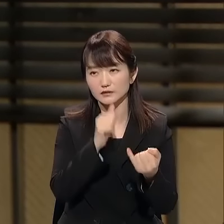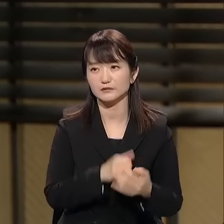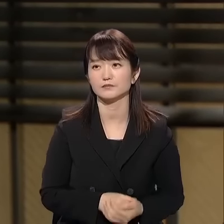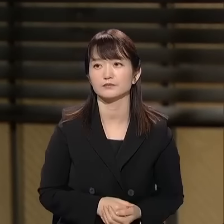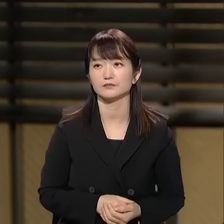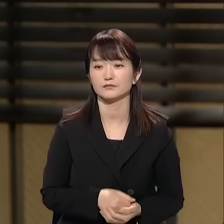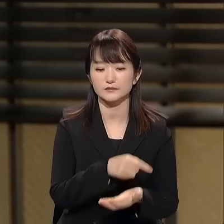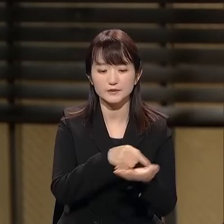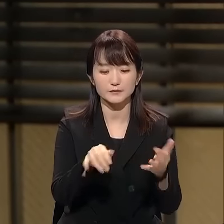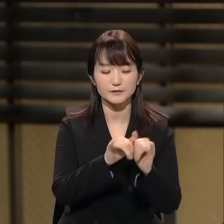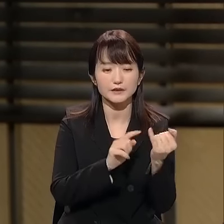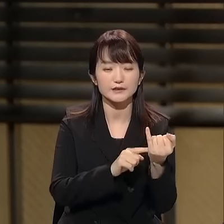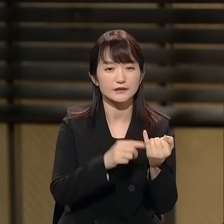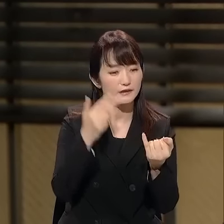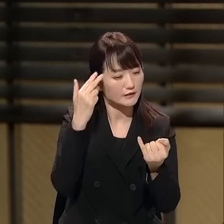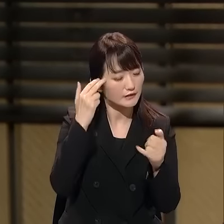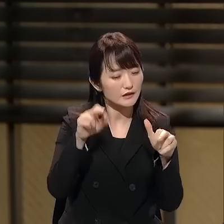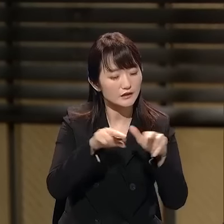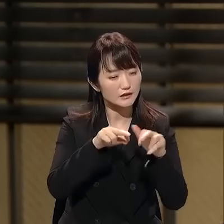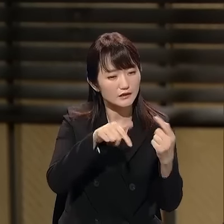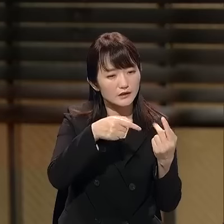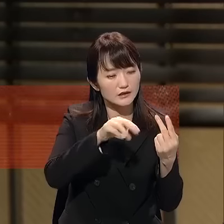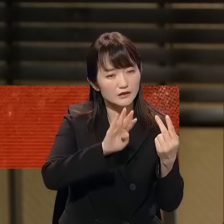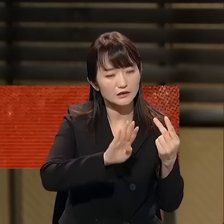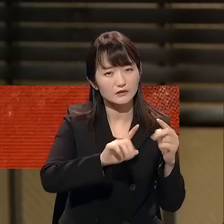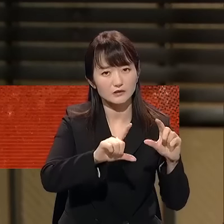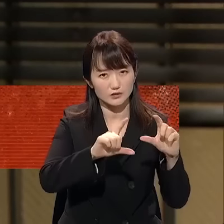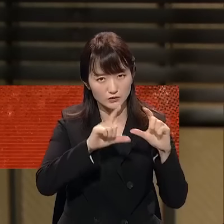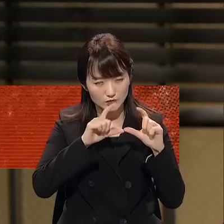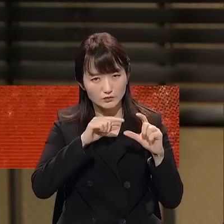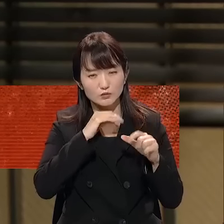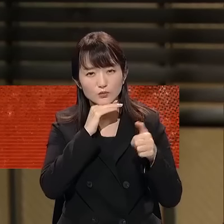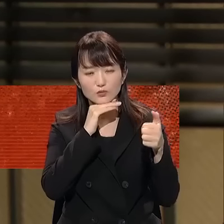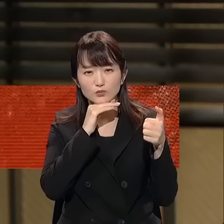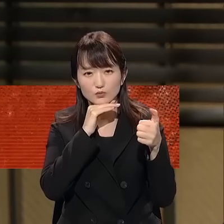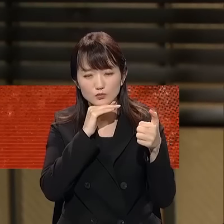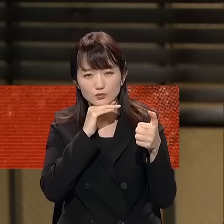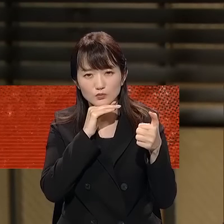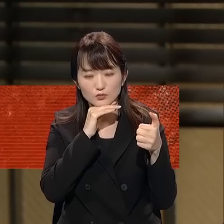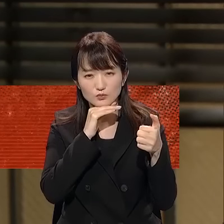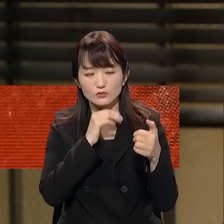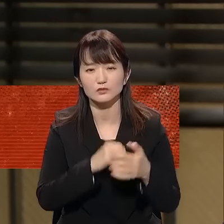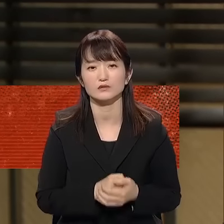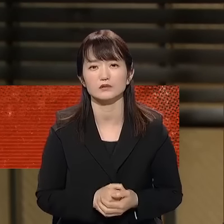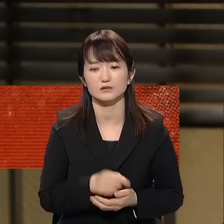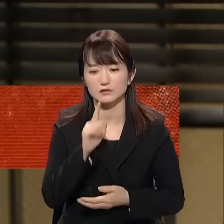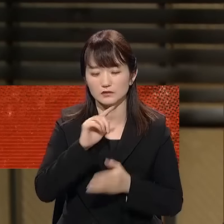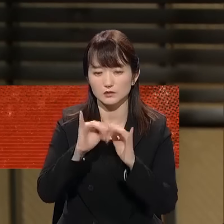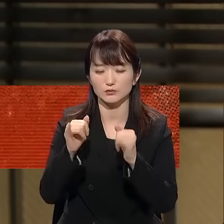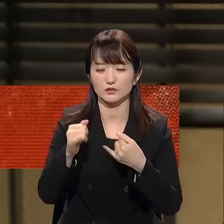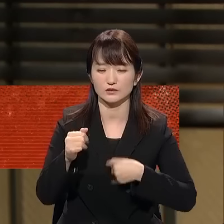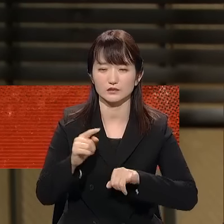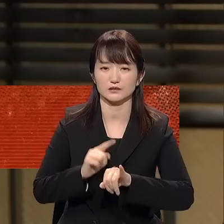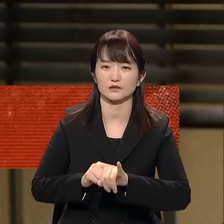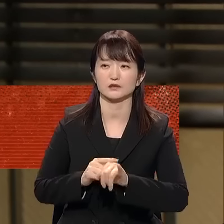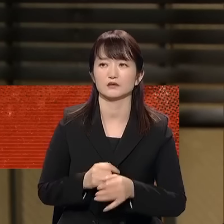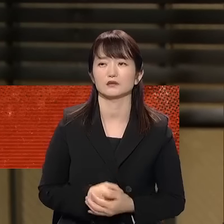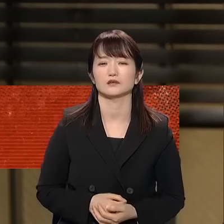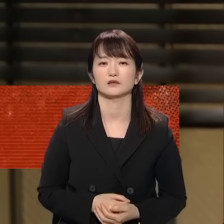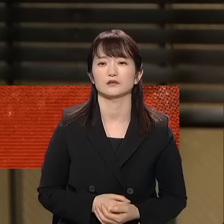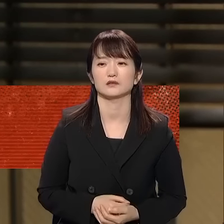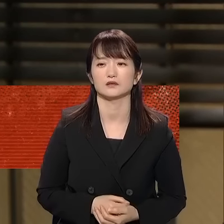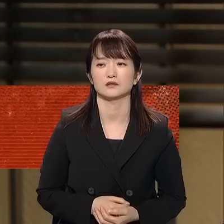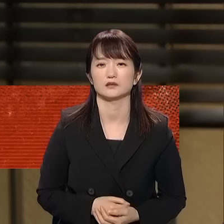피해자는 지적장애 2급이고 50대 여성입니다 그리고 제보자는이 여성의 딸인데요이 피해자분은 지적 장애도